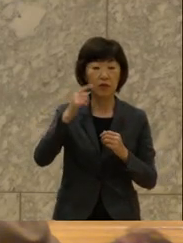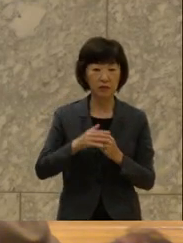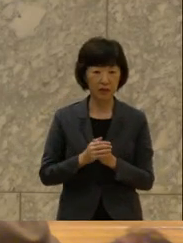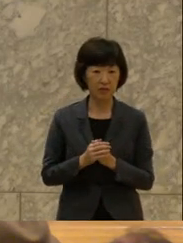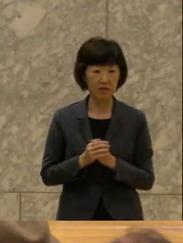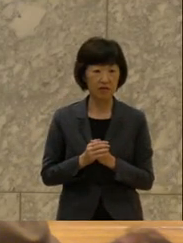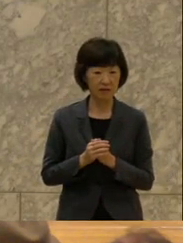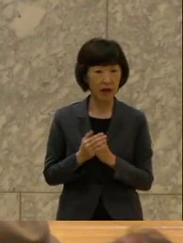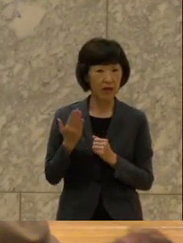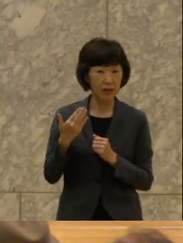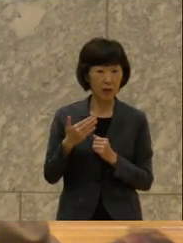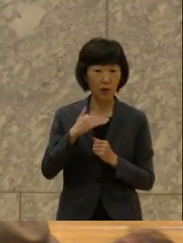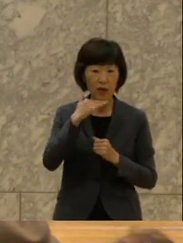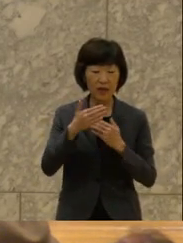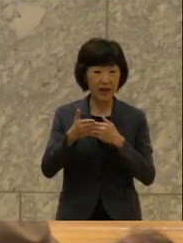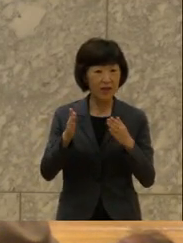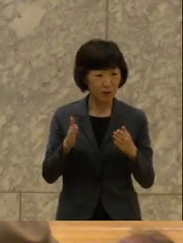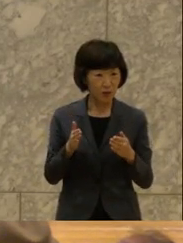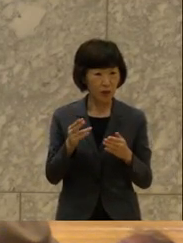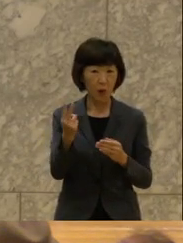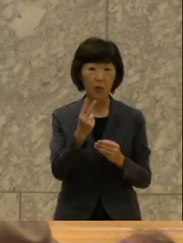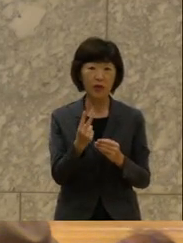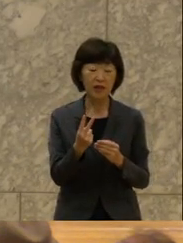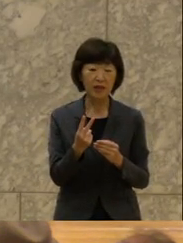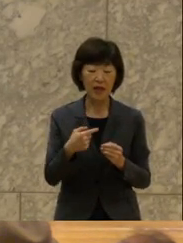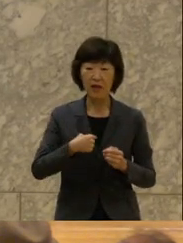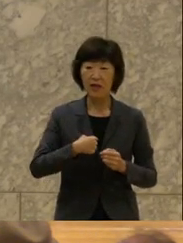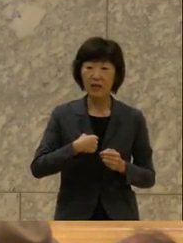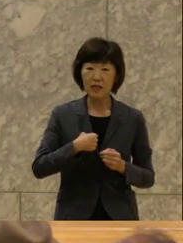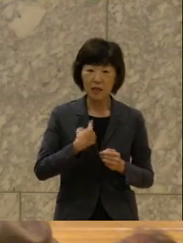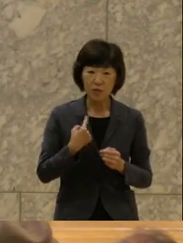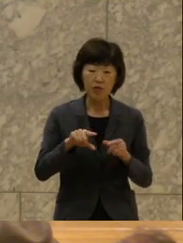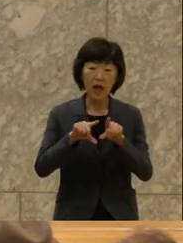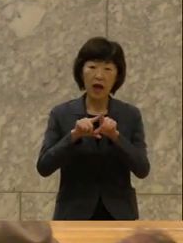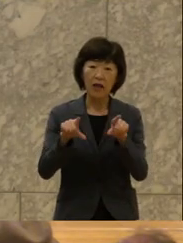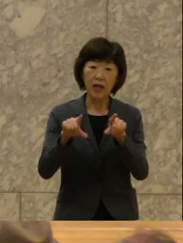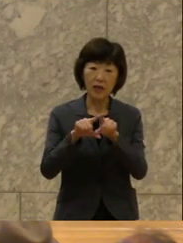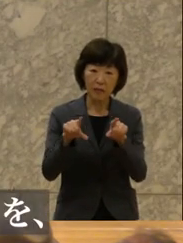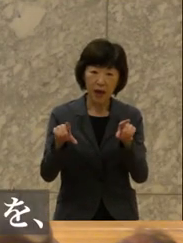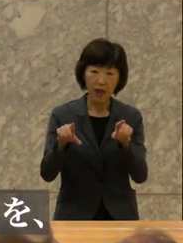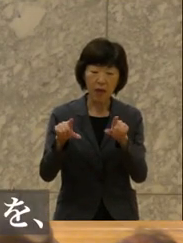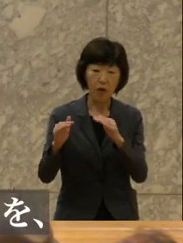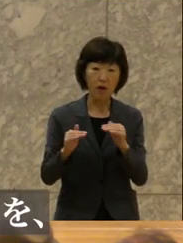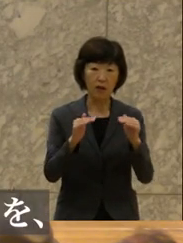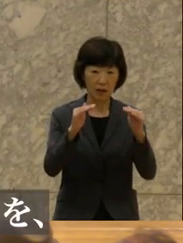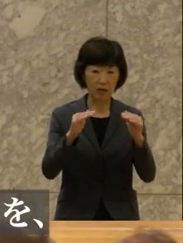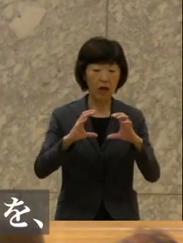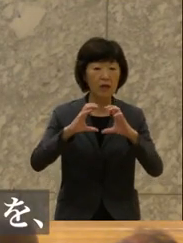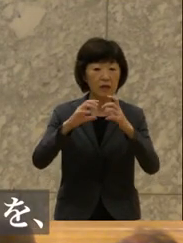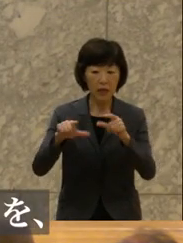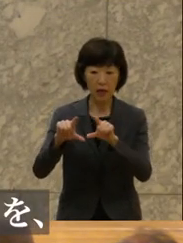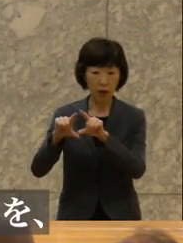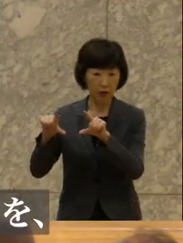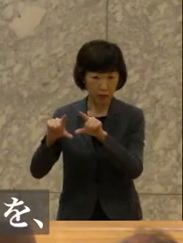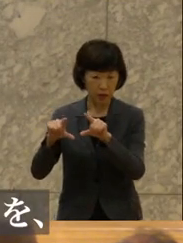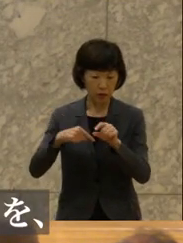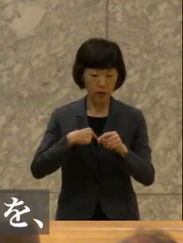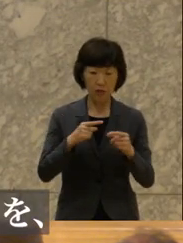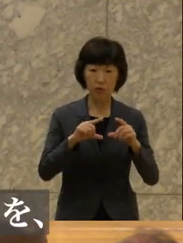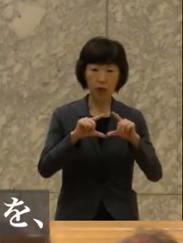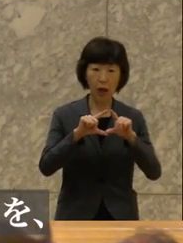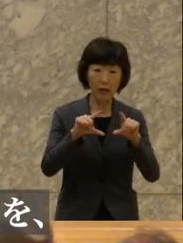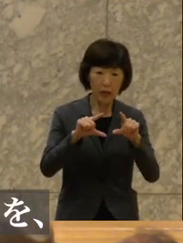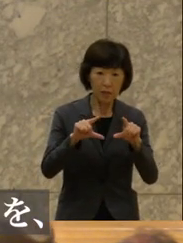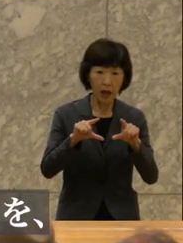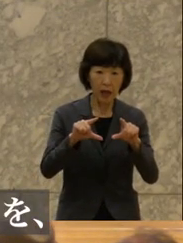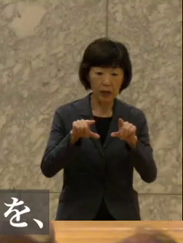控室でも2人がねあの共感してたワードが自分の当たり前を上げていくというか世界の当たり前と自分の当たり前のギャップ